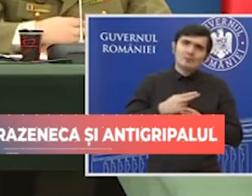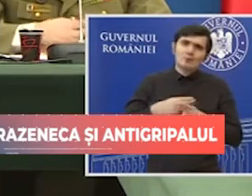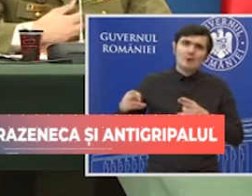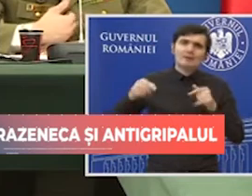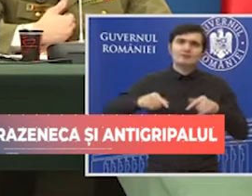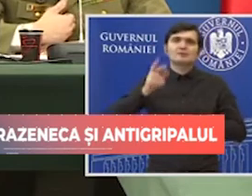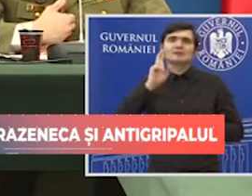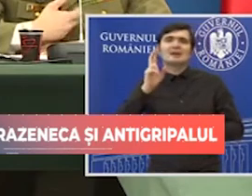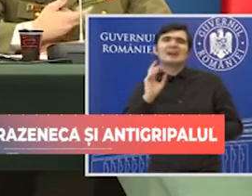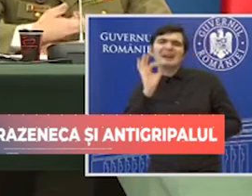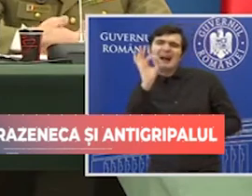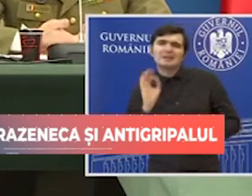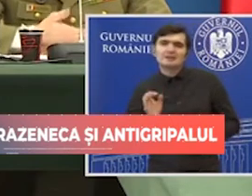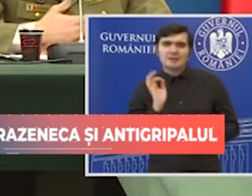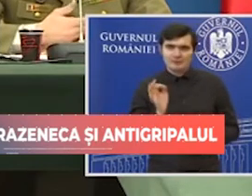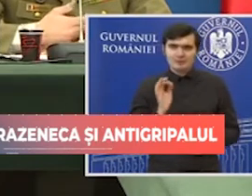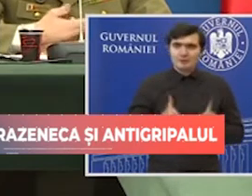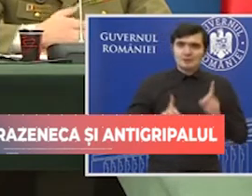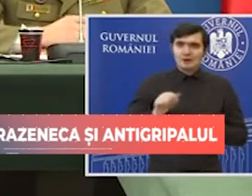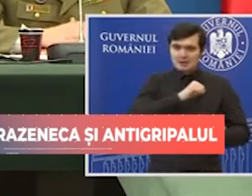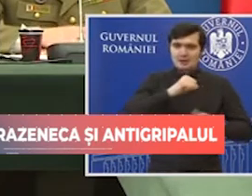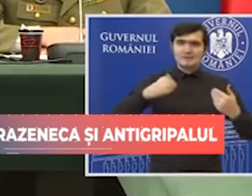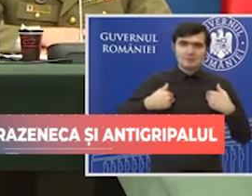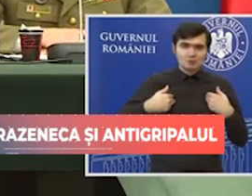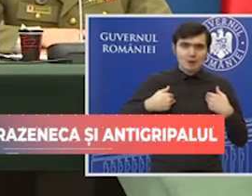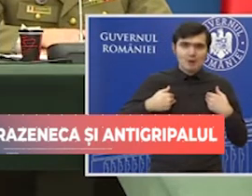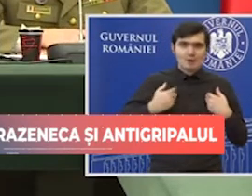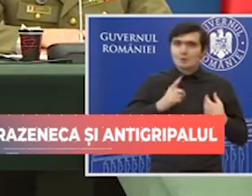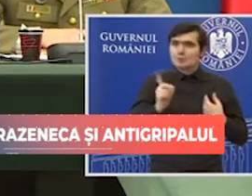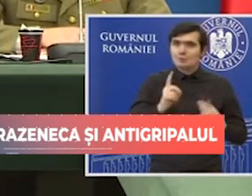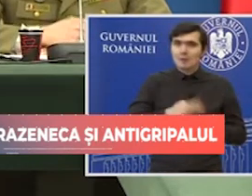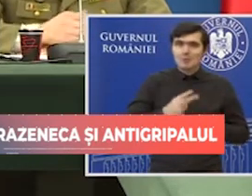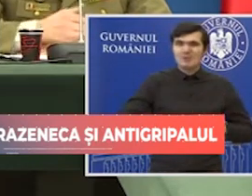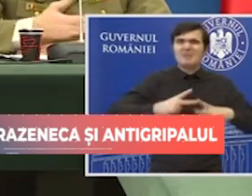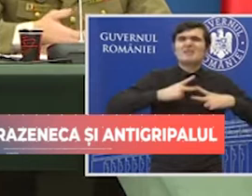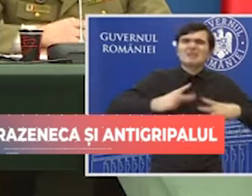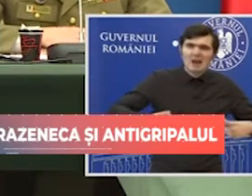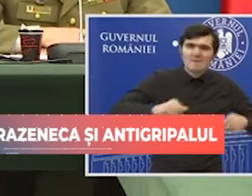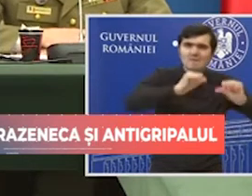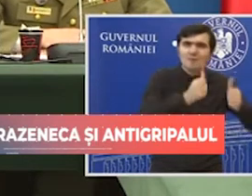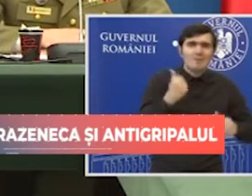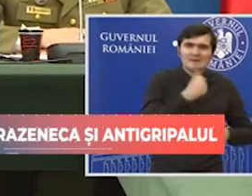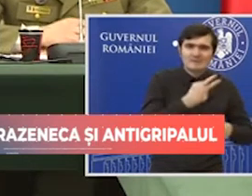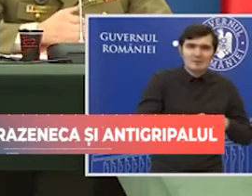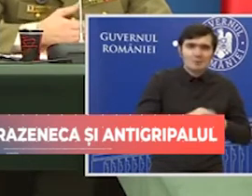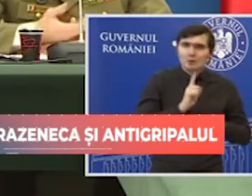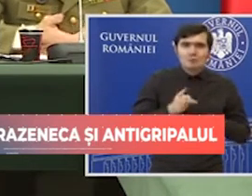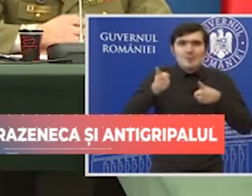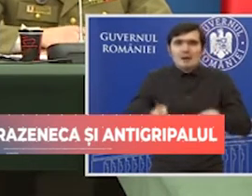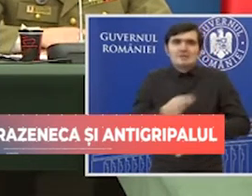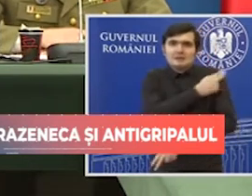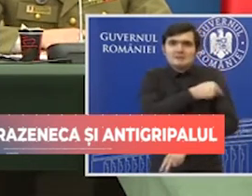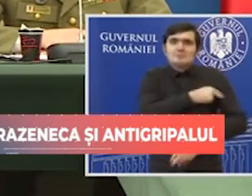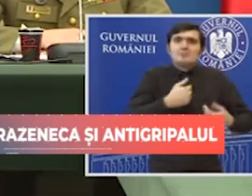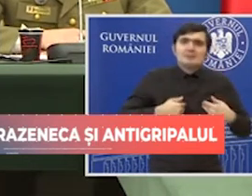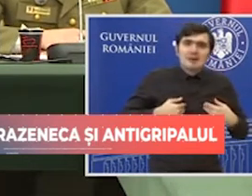atâta timp cât la nivel individual eu nu ajung să fac o formă severă de boală, nu ajung să mă internez la spital, este